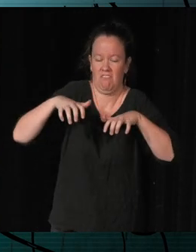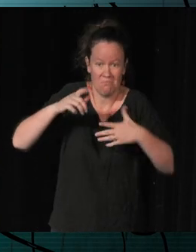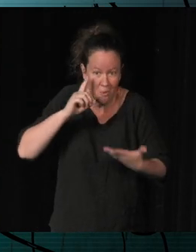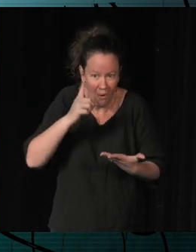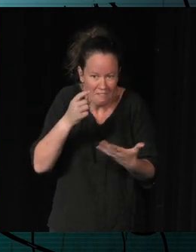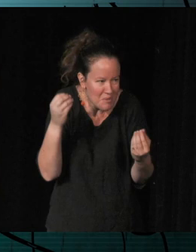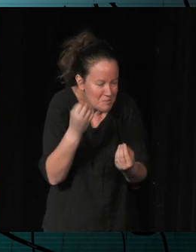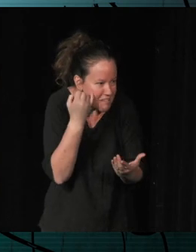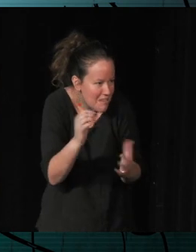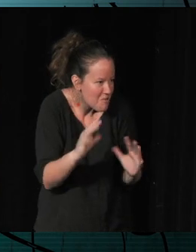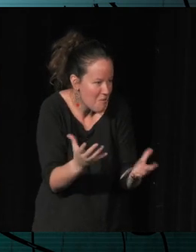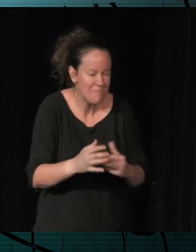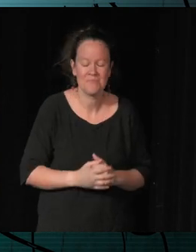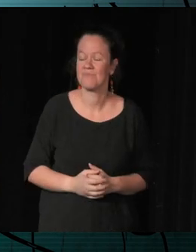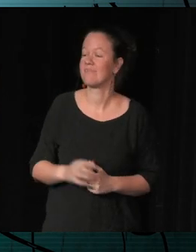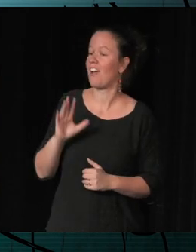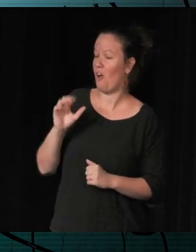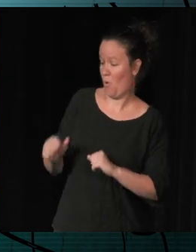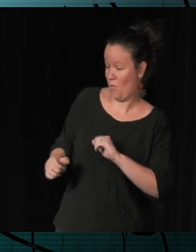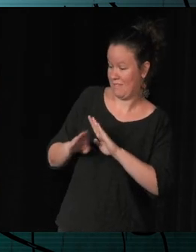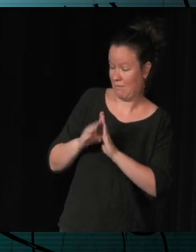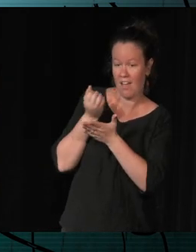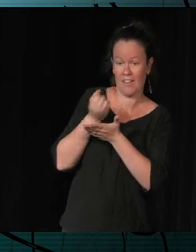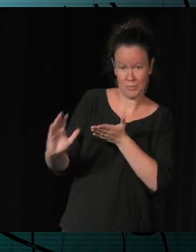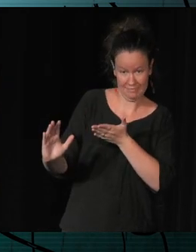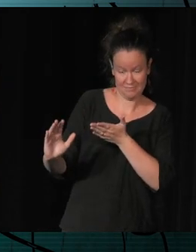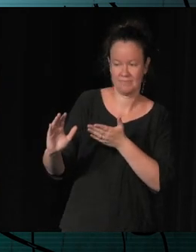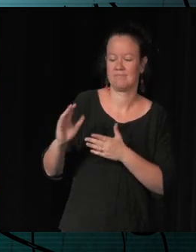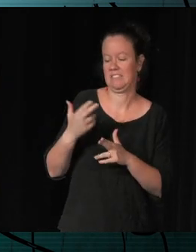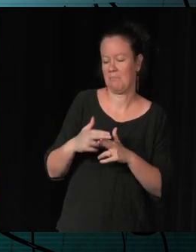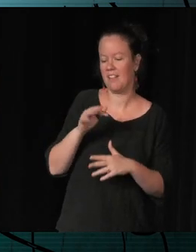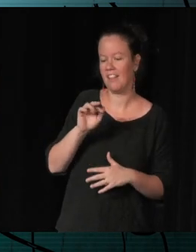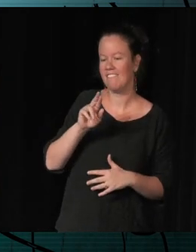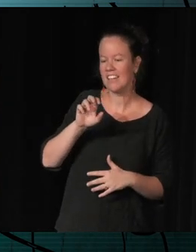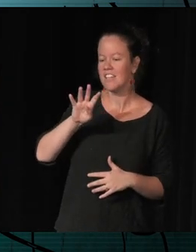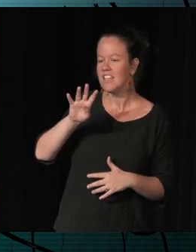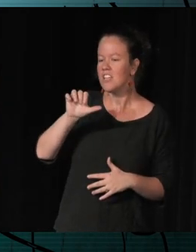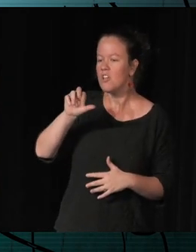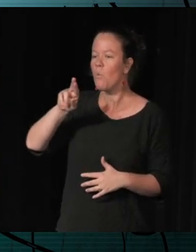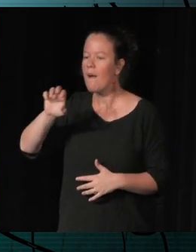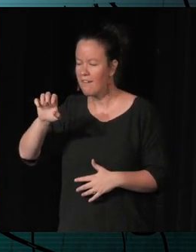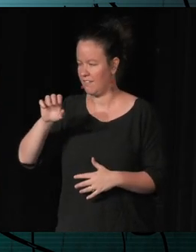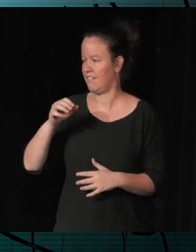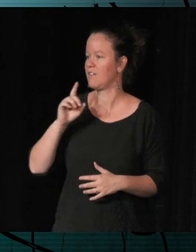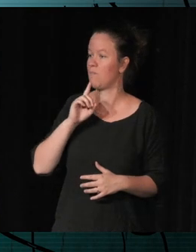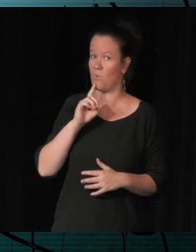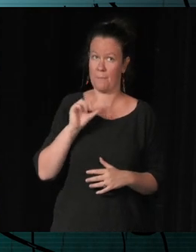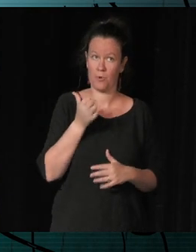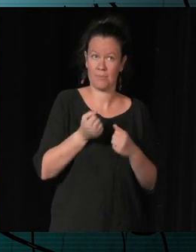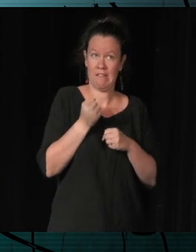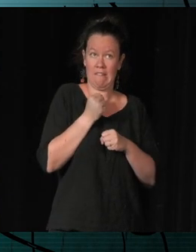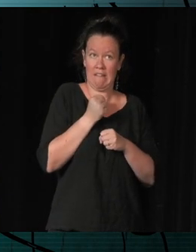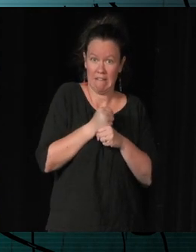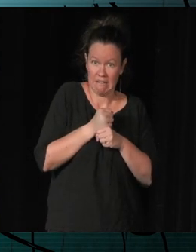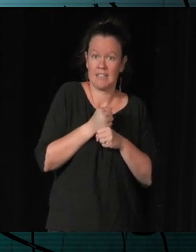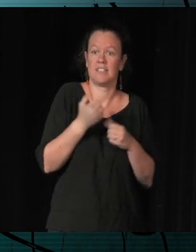parce que d'abord popcorn nétait pas il était gratuit c'était un freeware parce que en fait mon premier jeu commercial c'était en 1986 sur le